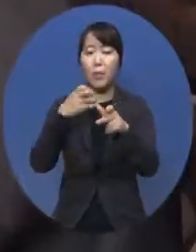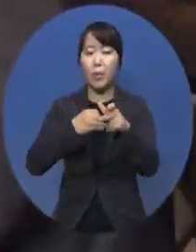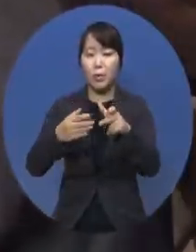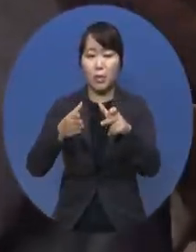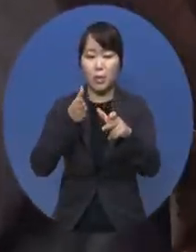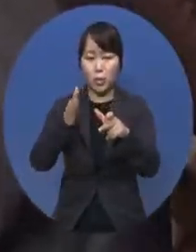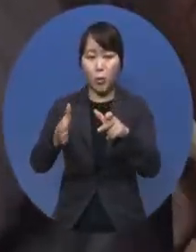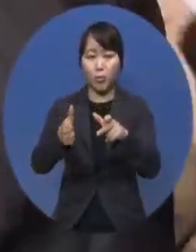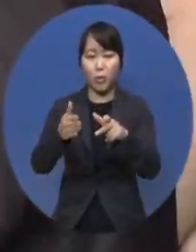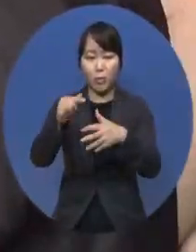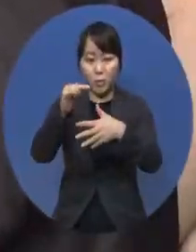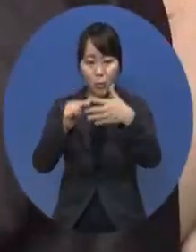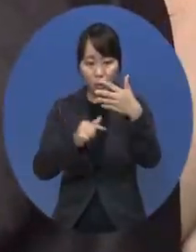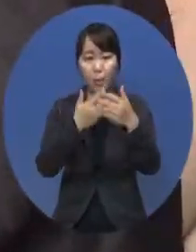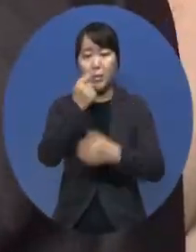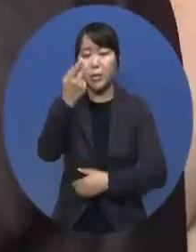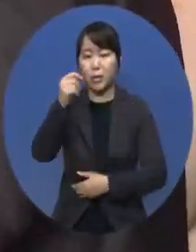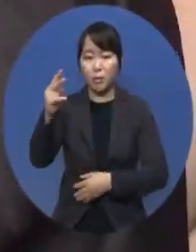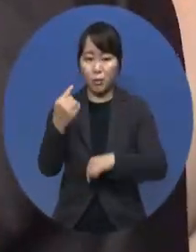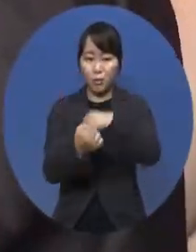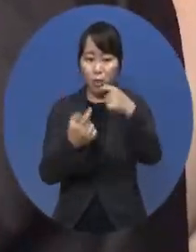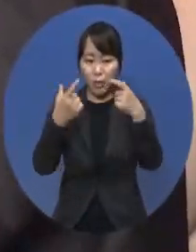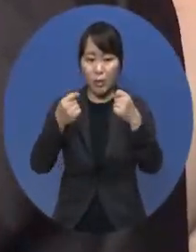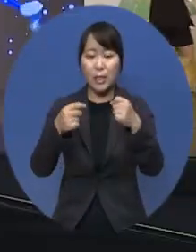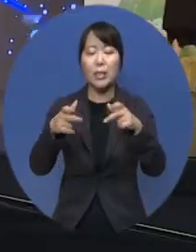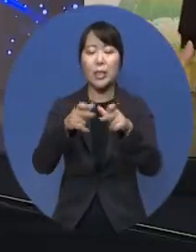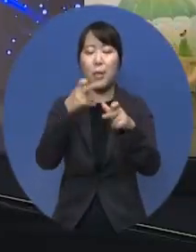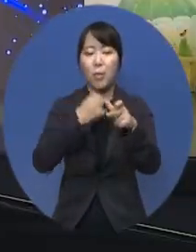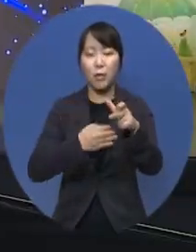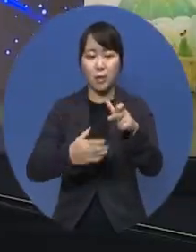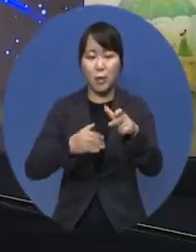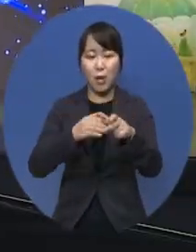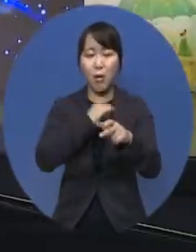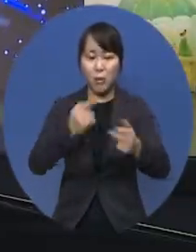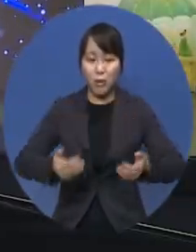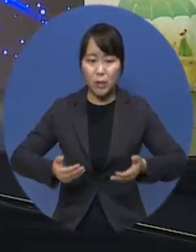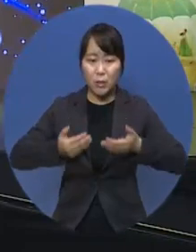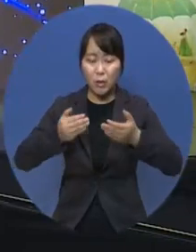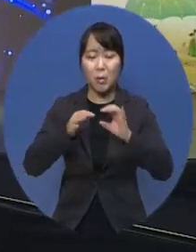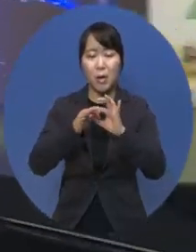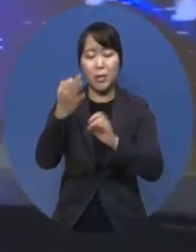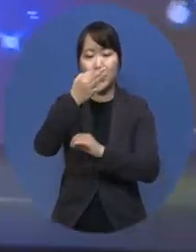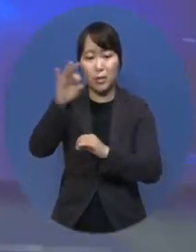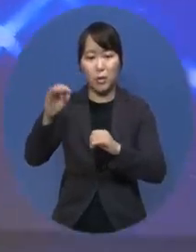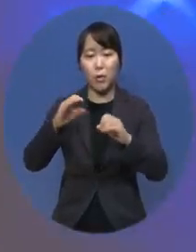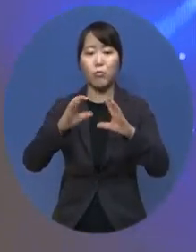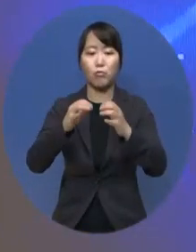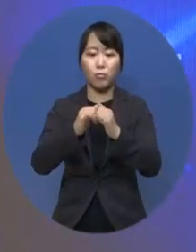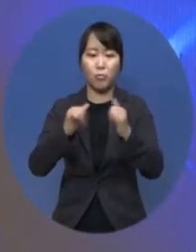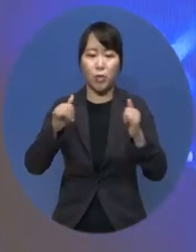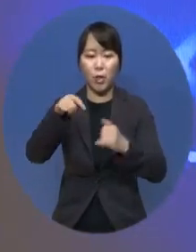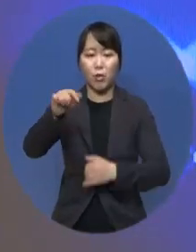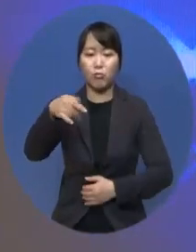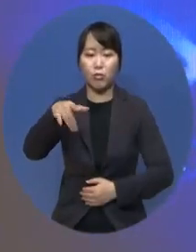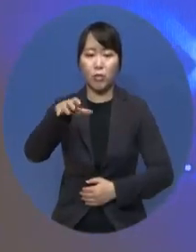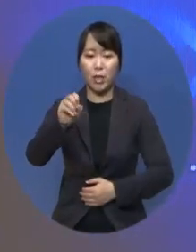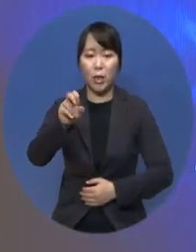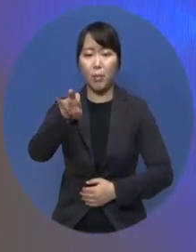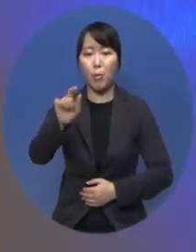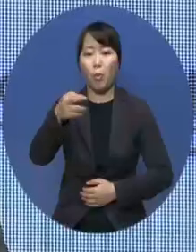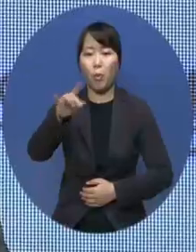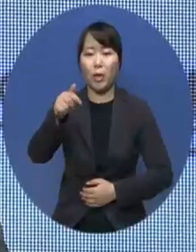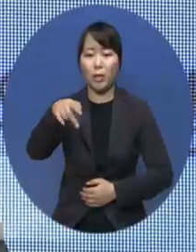채널 복지TV 운영 등 장애인 복지의 헌신적인 면모를 인정받아 국민 훈장 모란장을